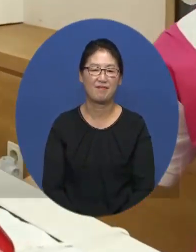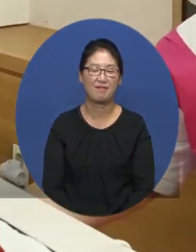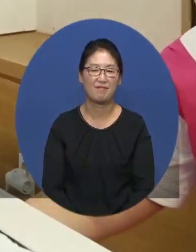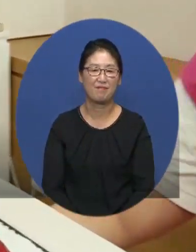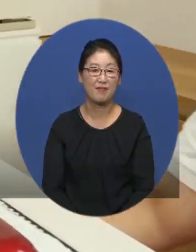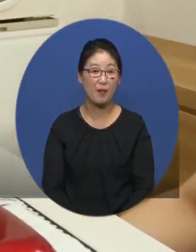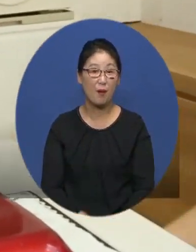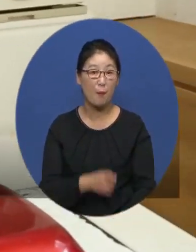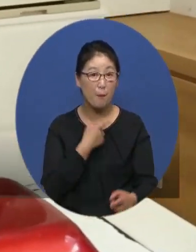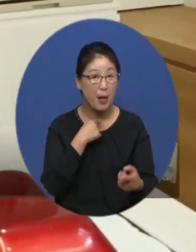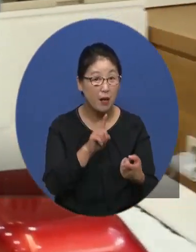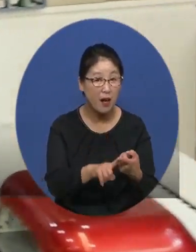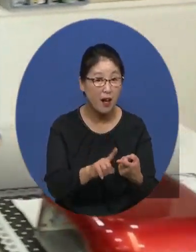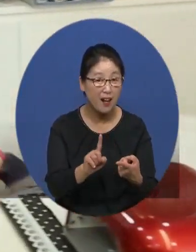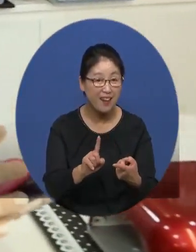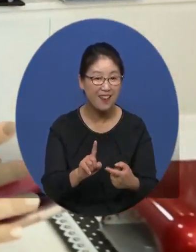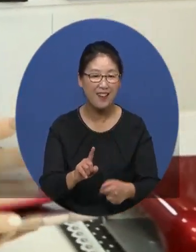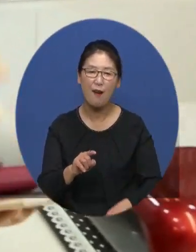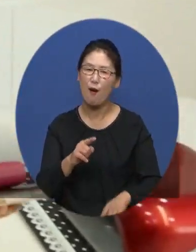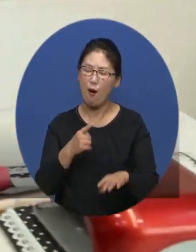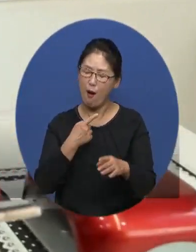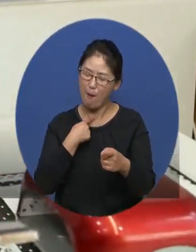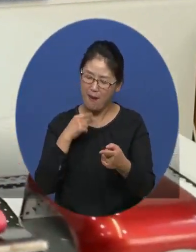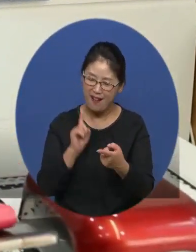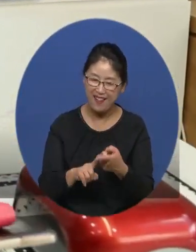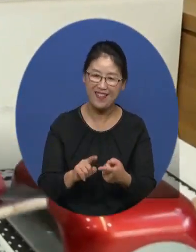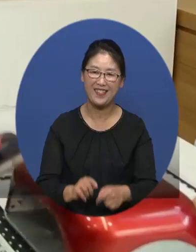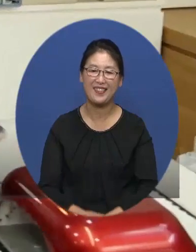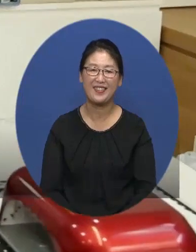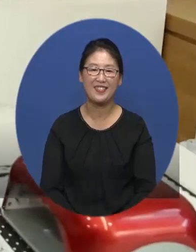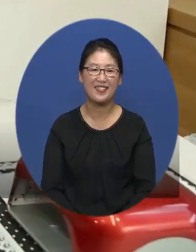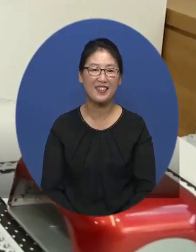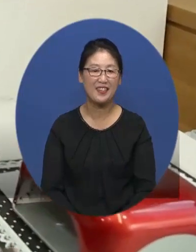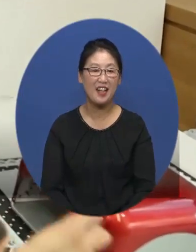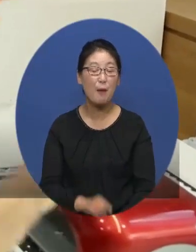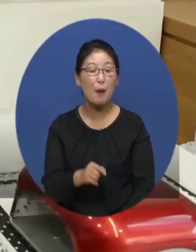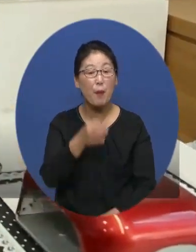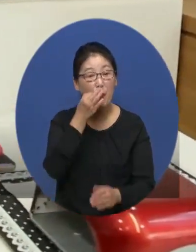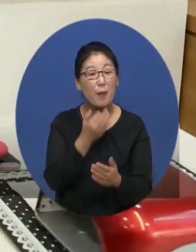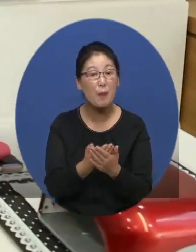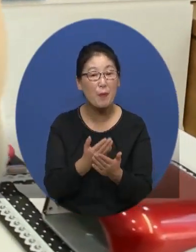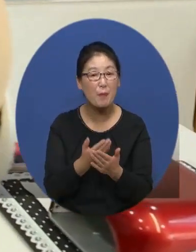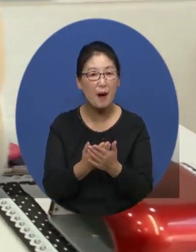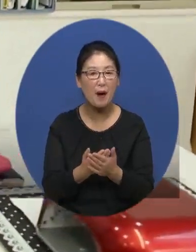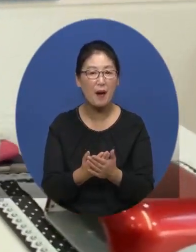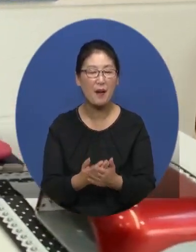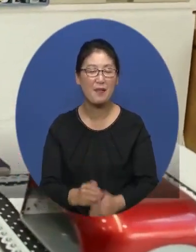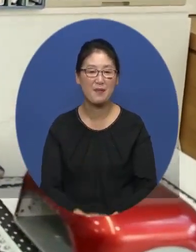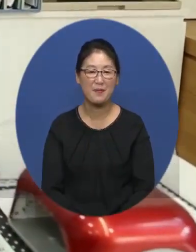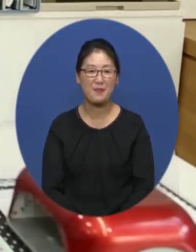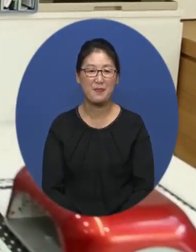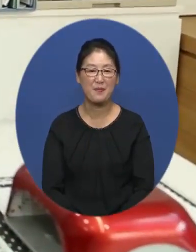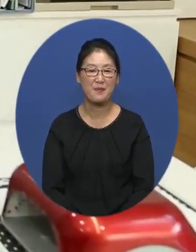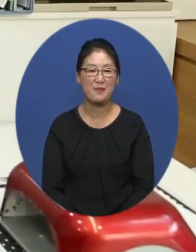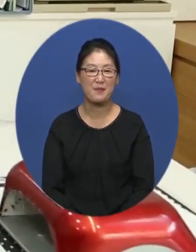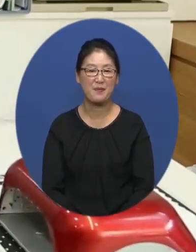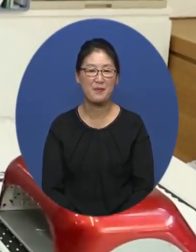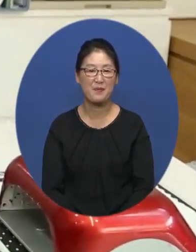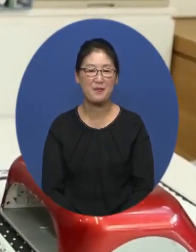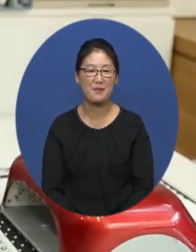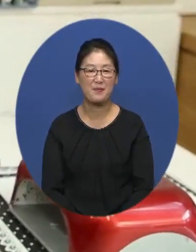어때요? 마음에 드세요? 네, 마음에 들어요. 선터 보여주세요. 아, 네. 이렇게